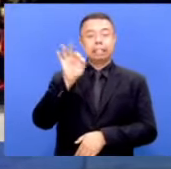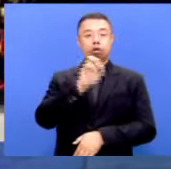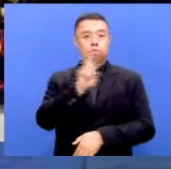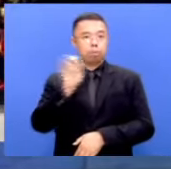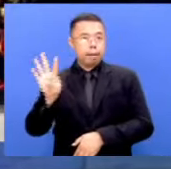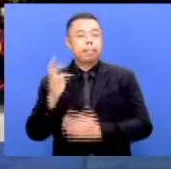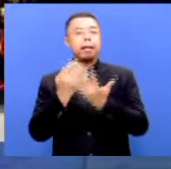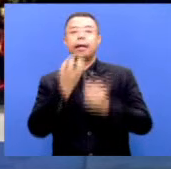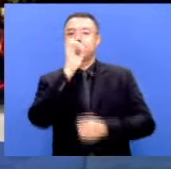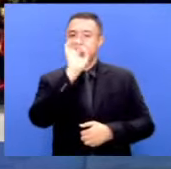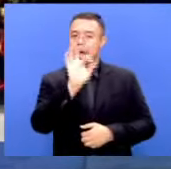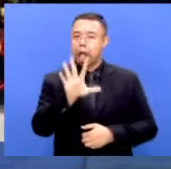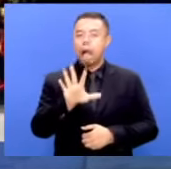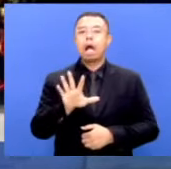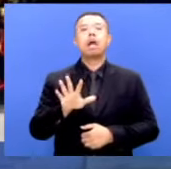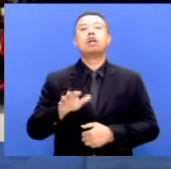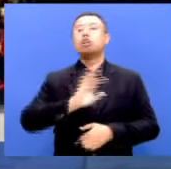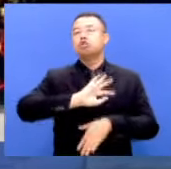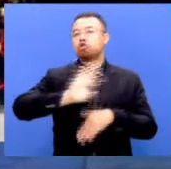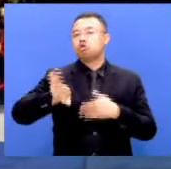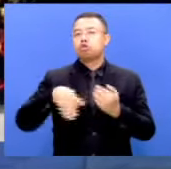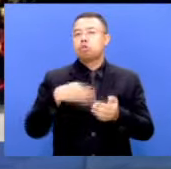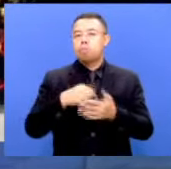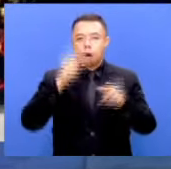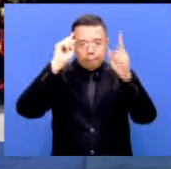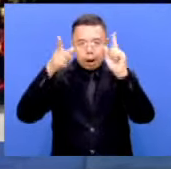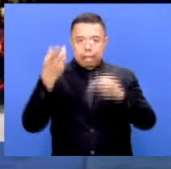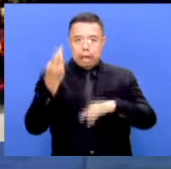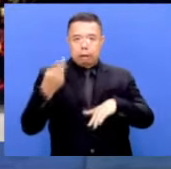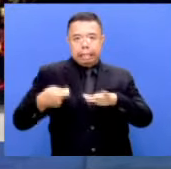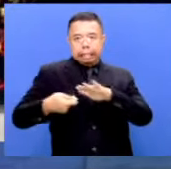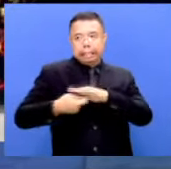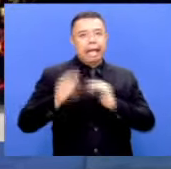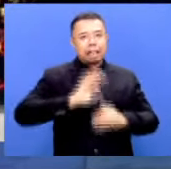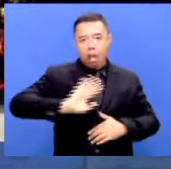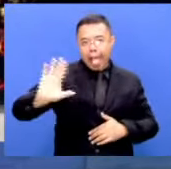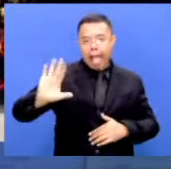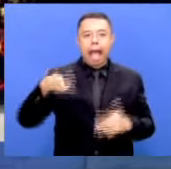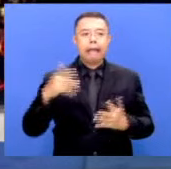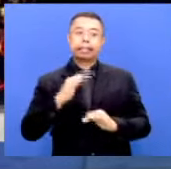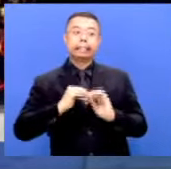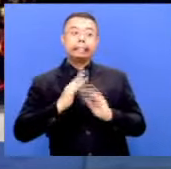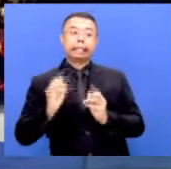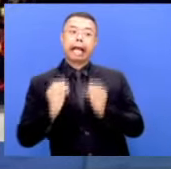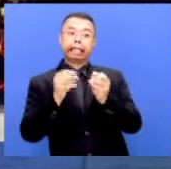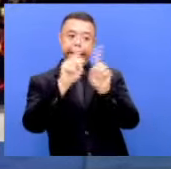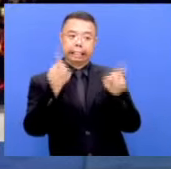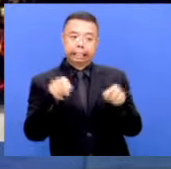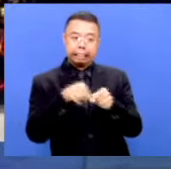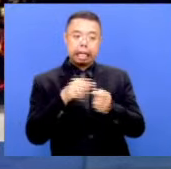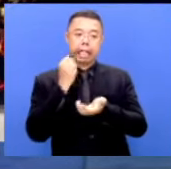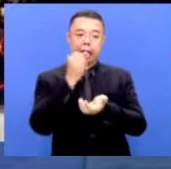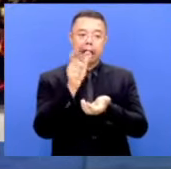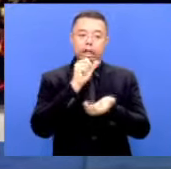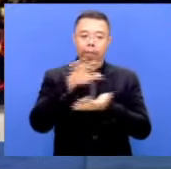masyarakat pun diimbau menolak segala bentuk tindakan politik uang ataupun iming-iming pemberian yang bisa mempengaruhi